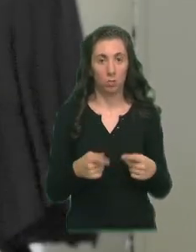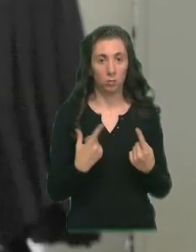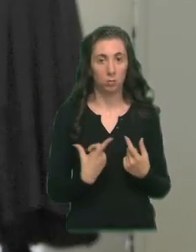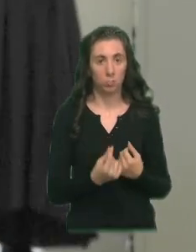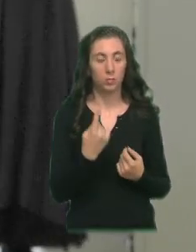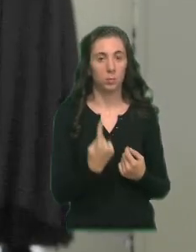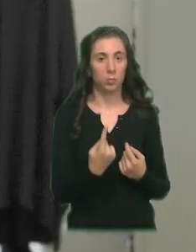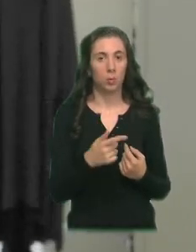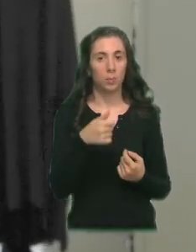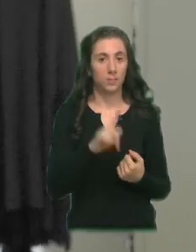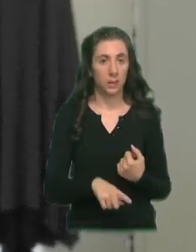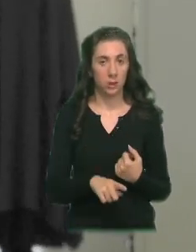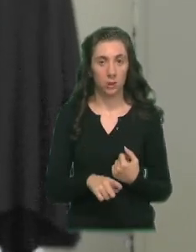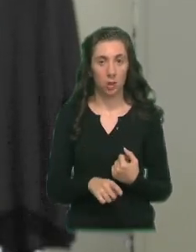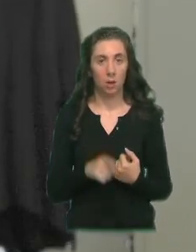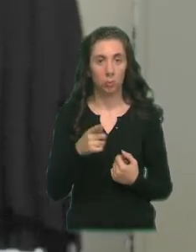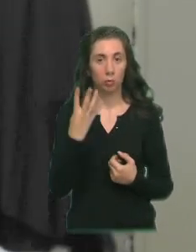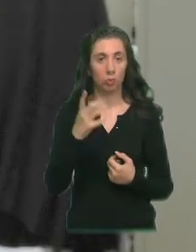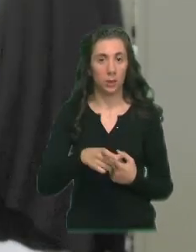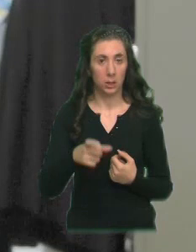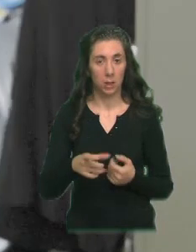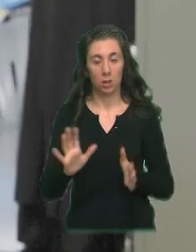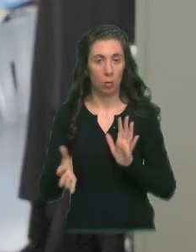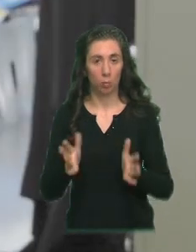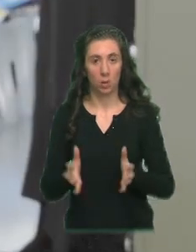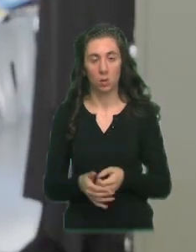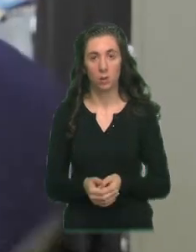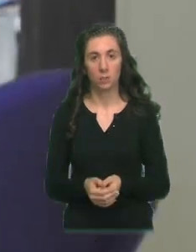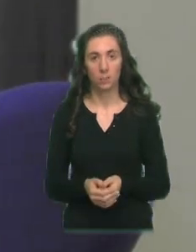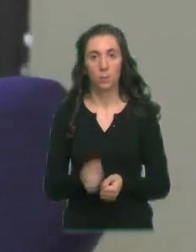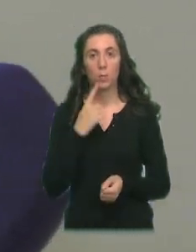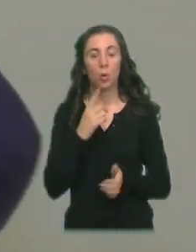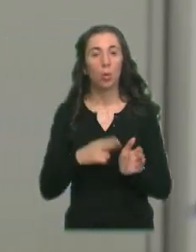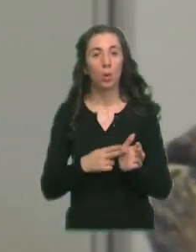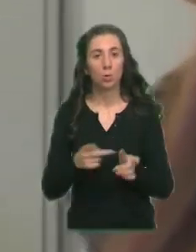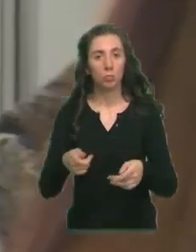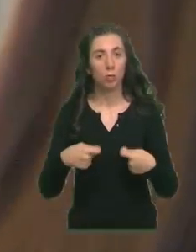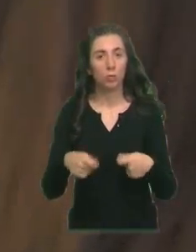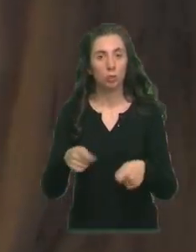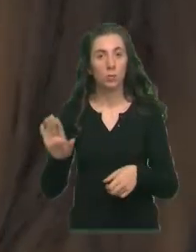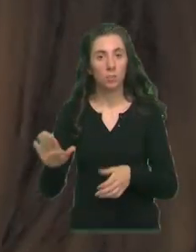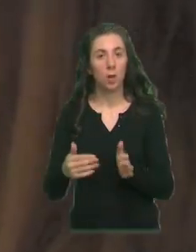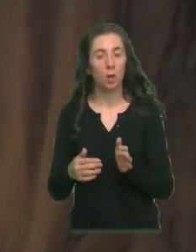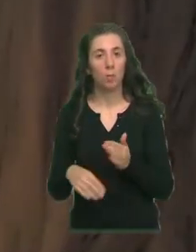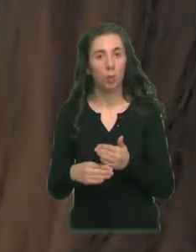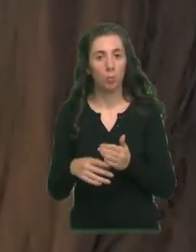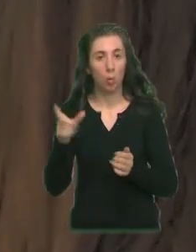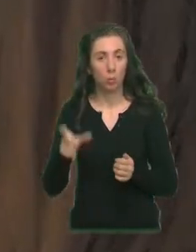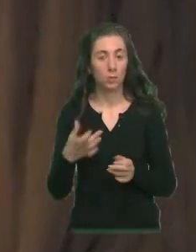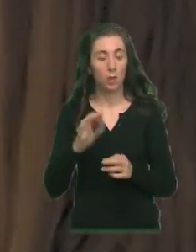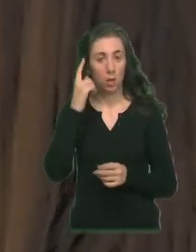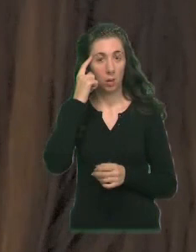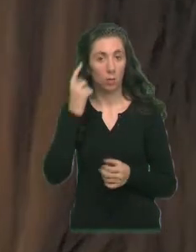ovdje mjesec dana, znači to je 4 tjedna otprilike. Na koji način ovo šivanje njima pomaže, osobama